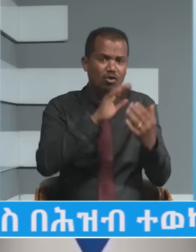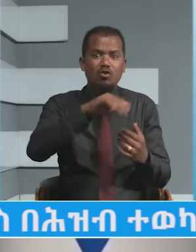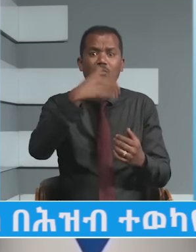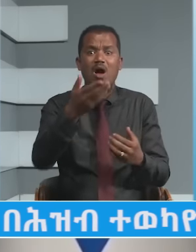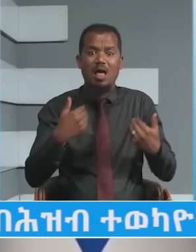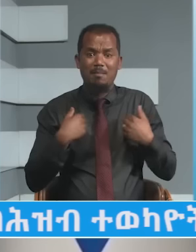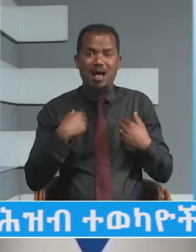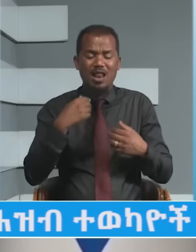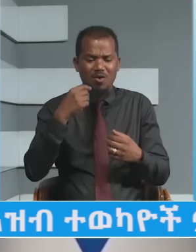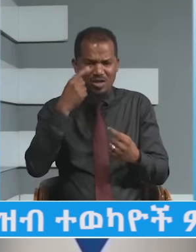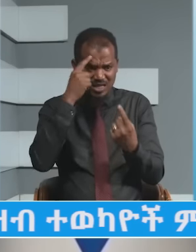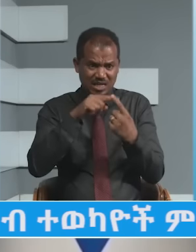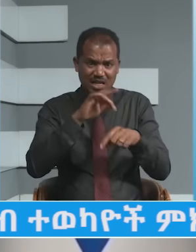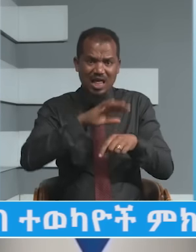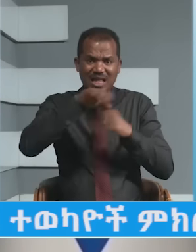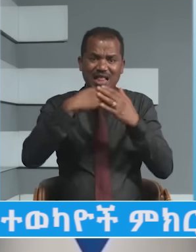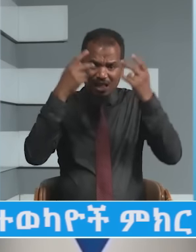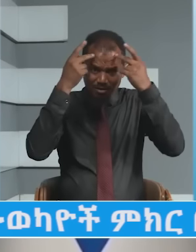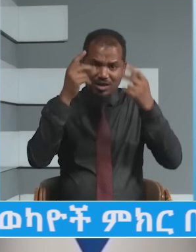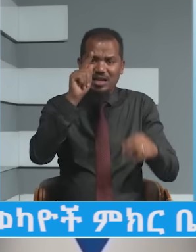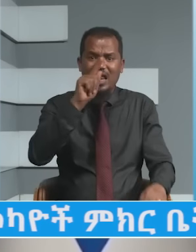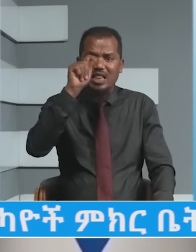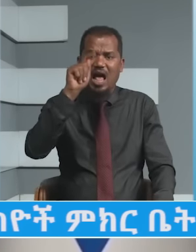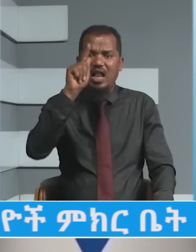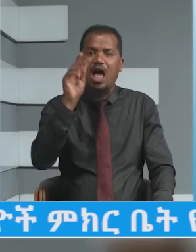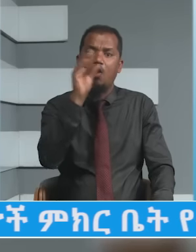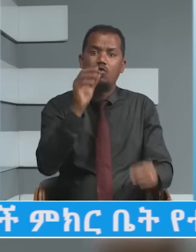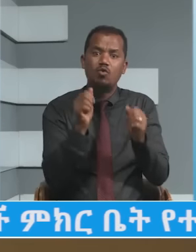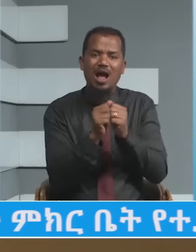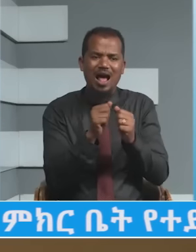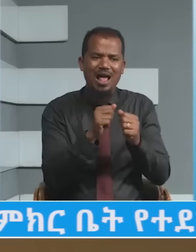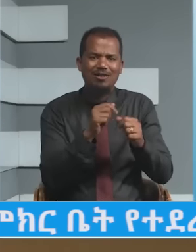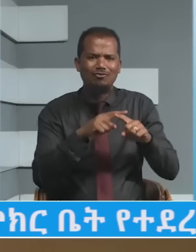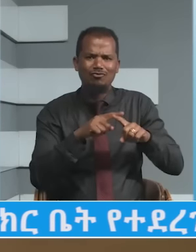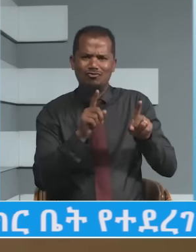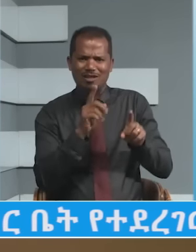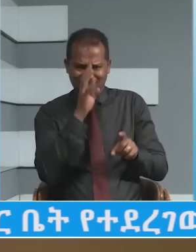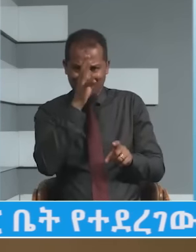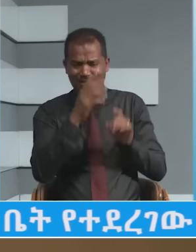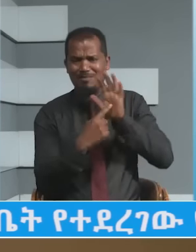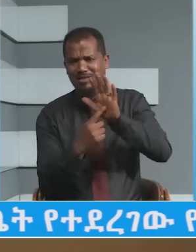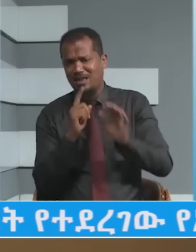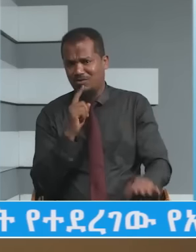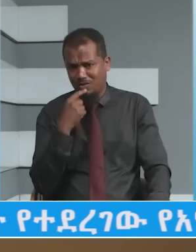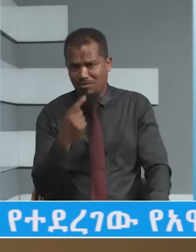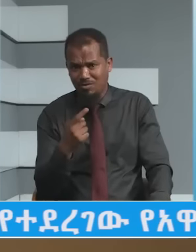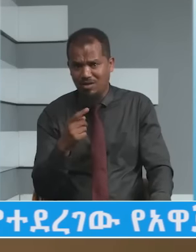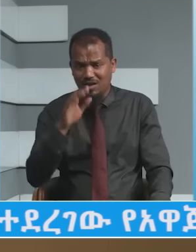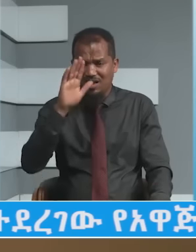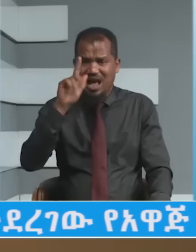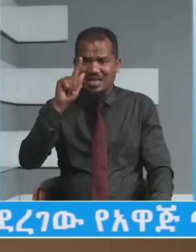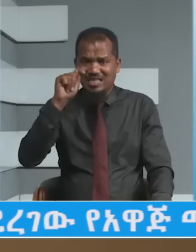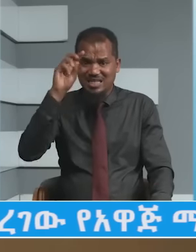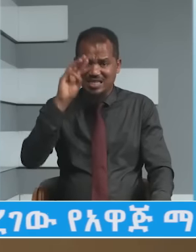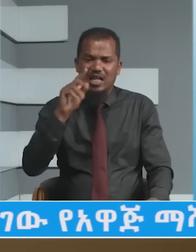ጦርነት በኋላ ባለው ቅር ላይ ከጠቅላይ ሚኒስተር ቤንያሚን ኔታንያሁ ጋር የተፈጠረው ልዩነት ማሳያ ተደርጓል።